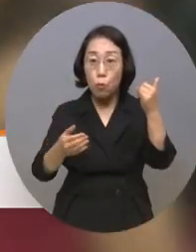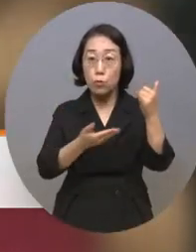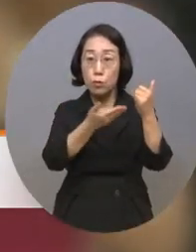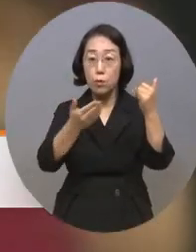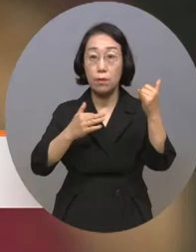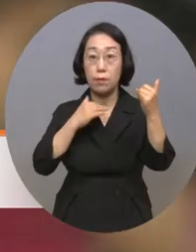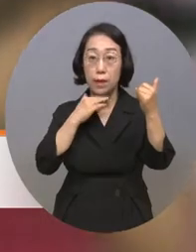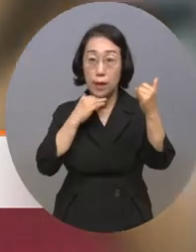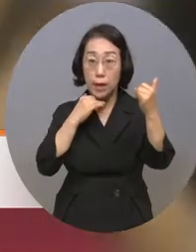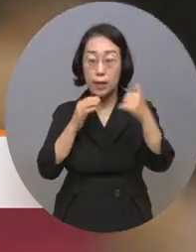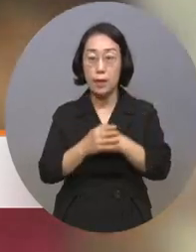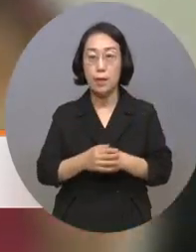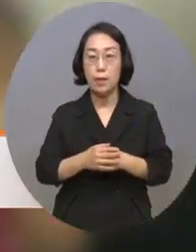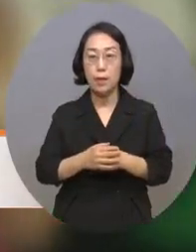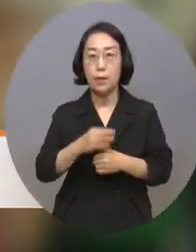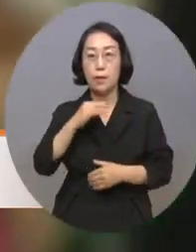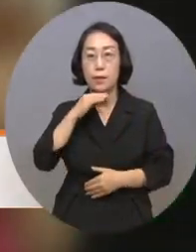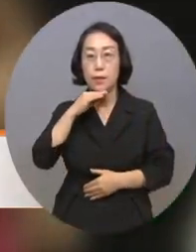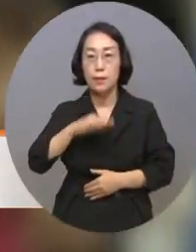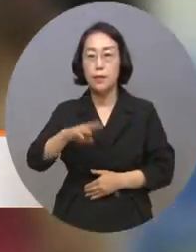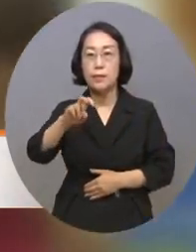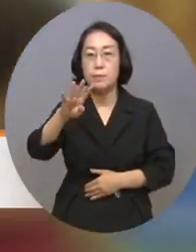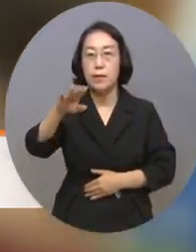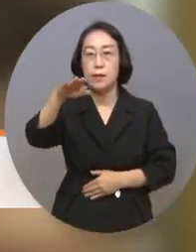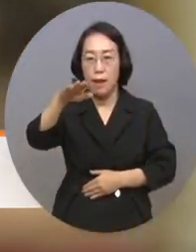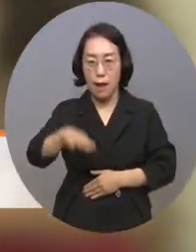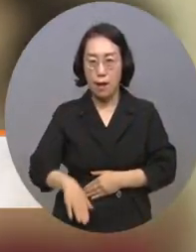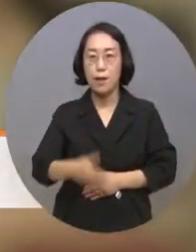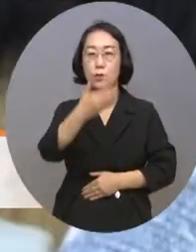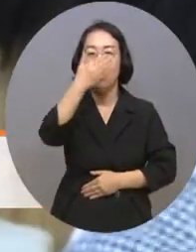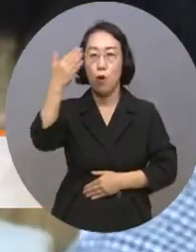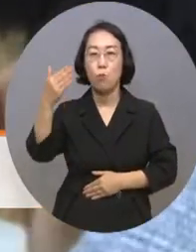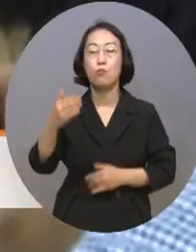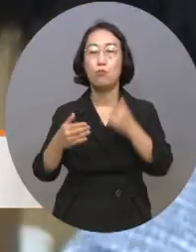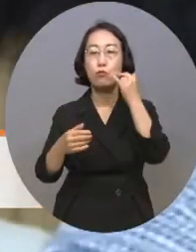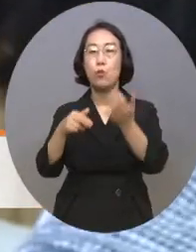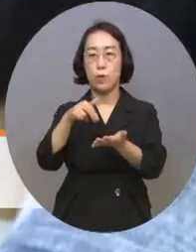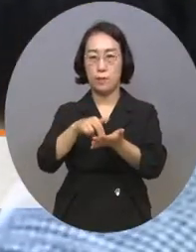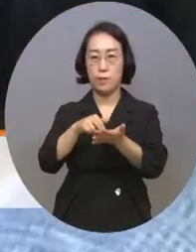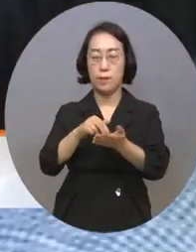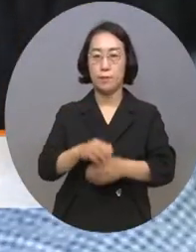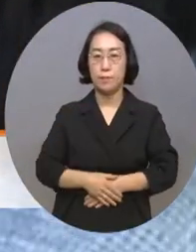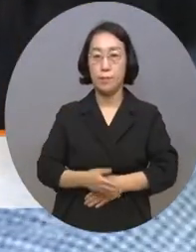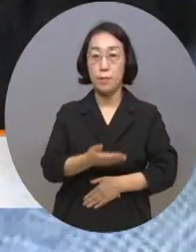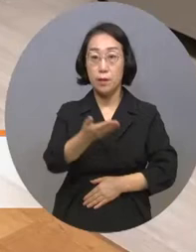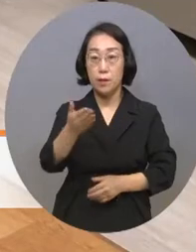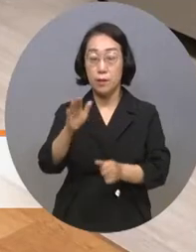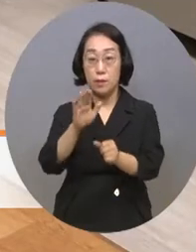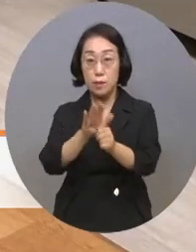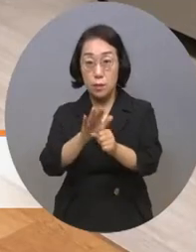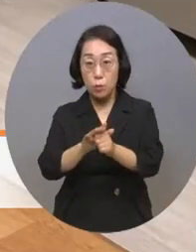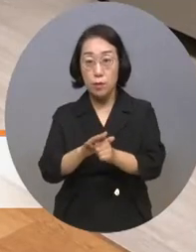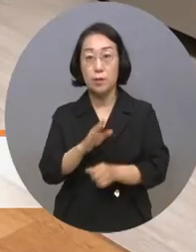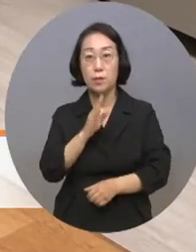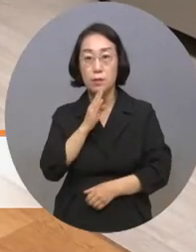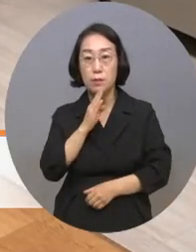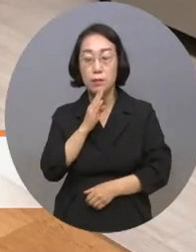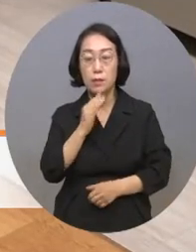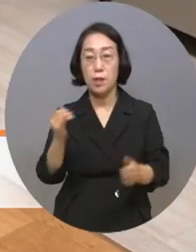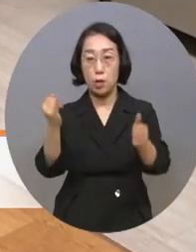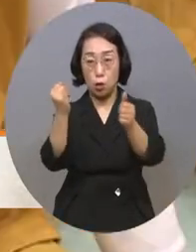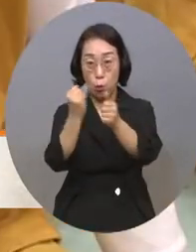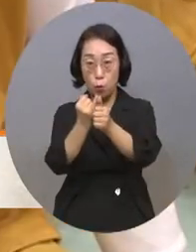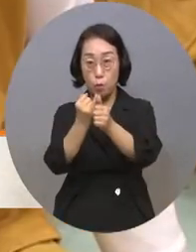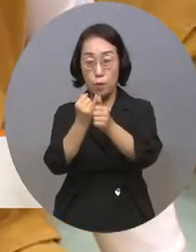부모가 모두 만 24세 이하인 경우를 말합니다 지원 대상자는 사실혼을 포함한 혼인관계를